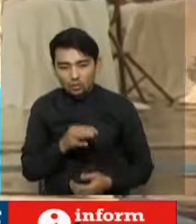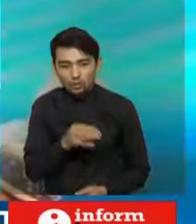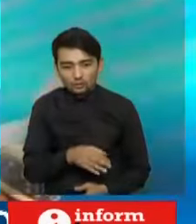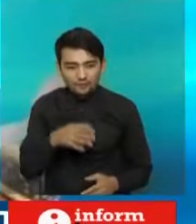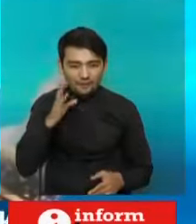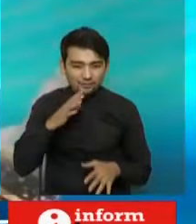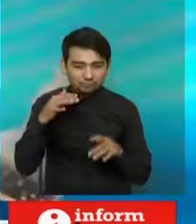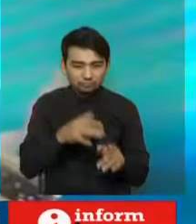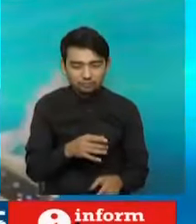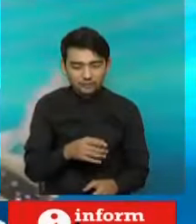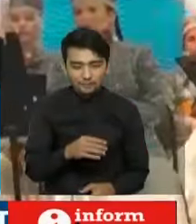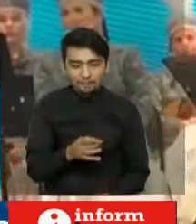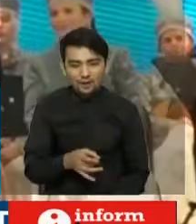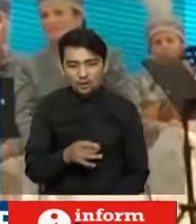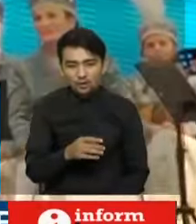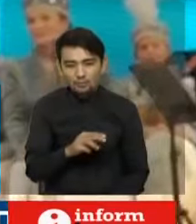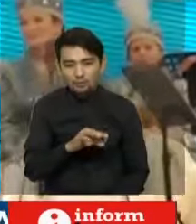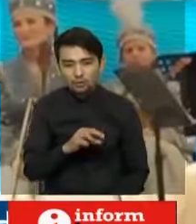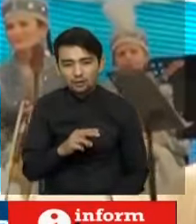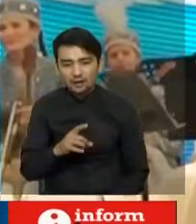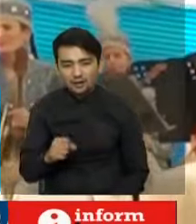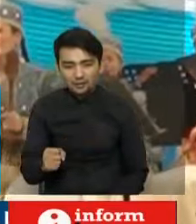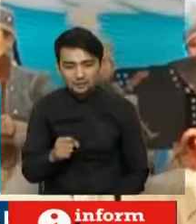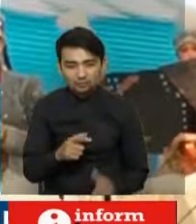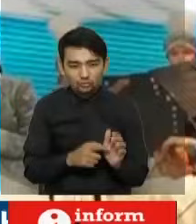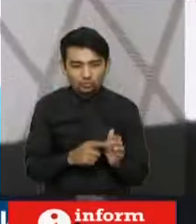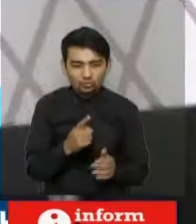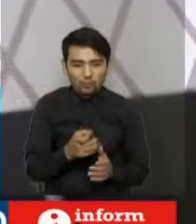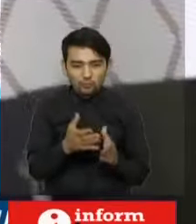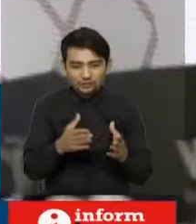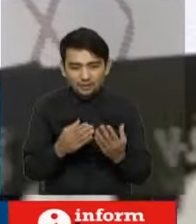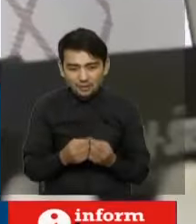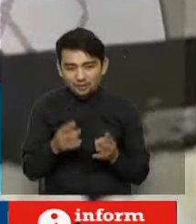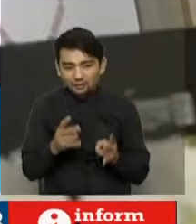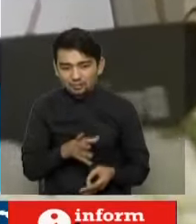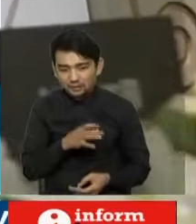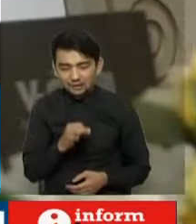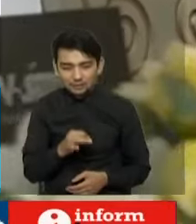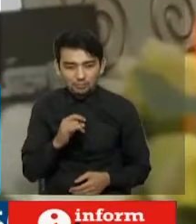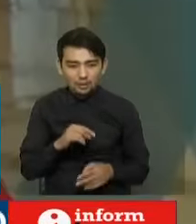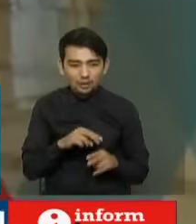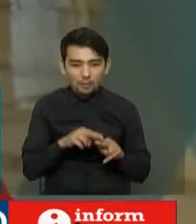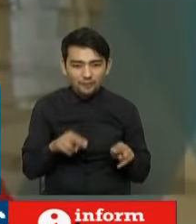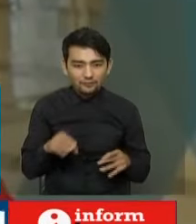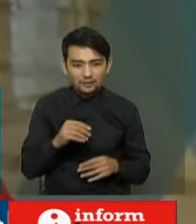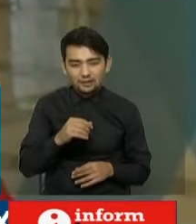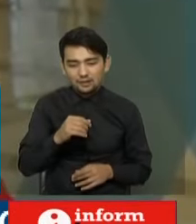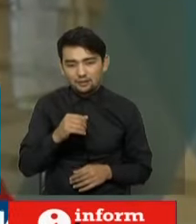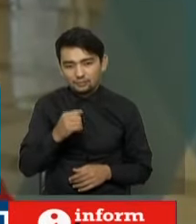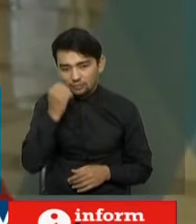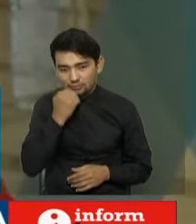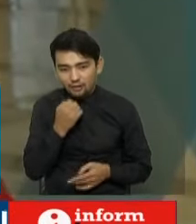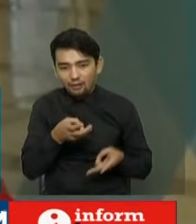паводка микрорайона под горам. Крова лишились сотни семей. Петропавловцы благодарны, что их не бросили в беде. Мы очень рады,